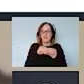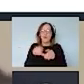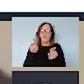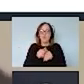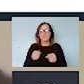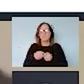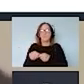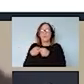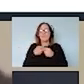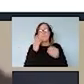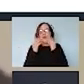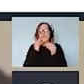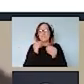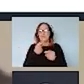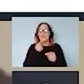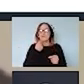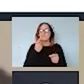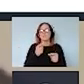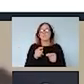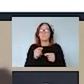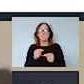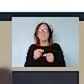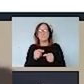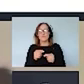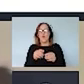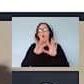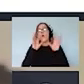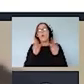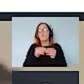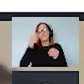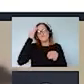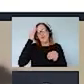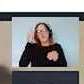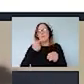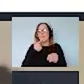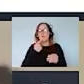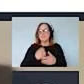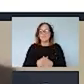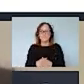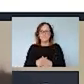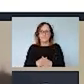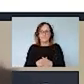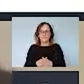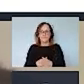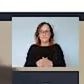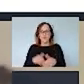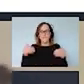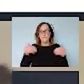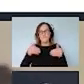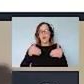wspólnie bawicie się Państwo językiem i taką, ogólnie mówiąc, świadomość językową i